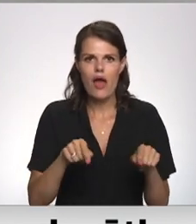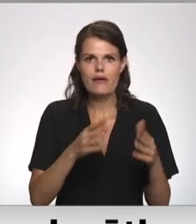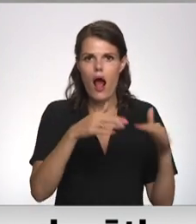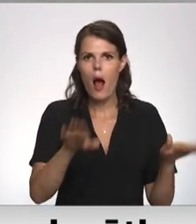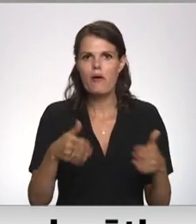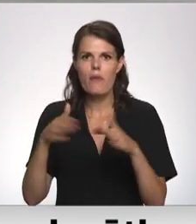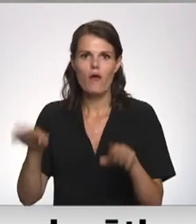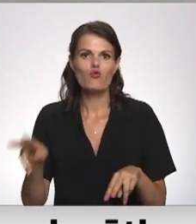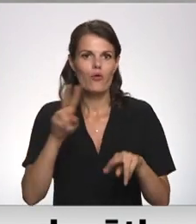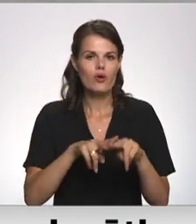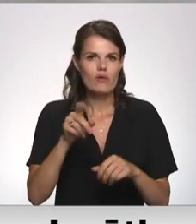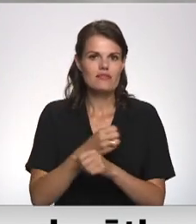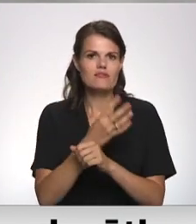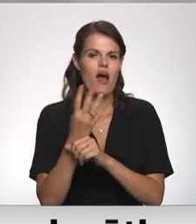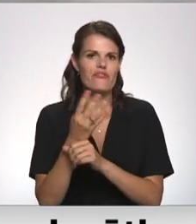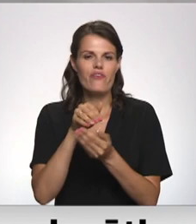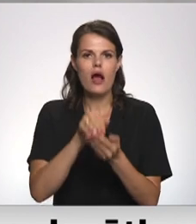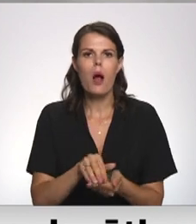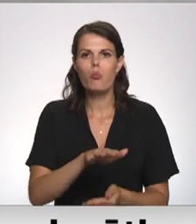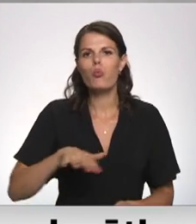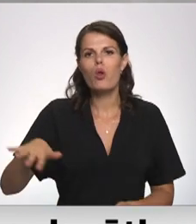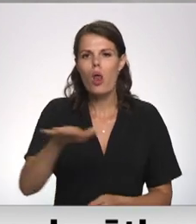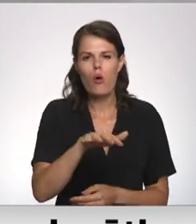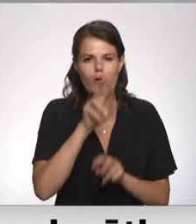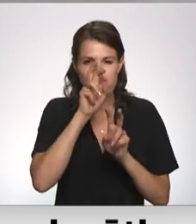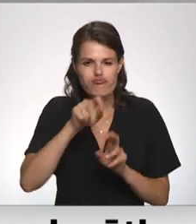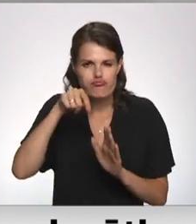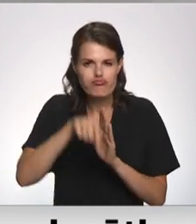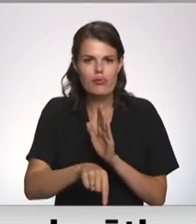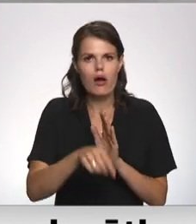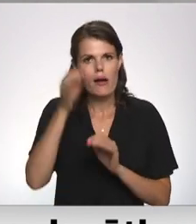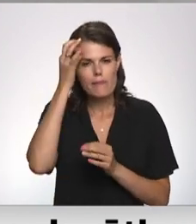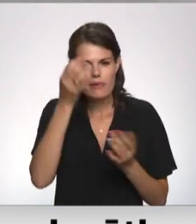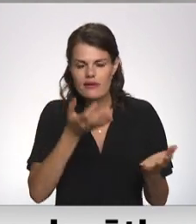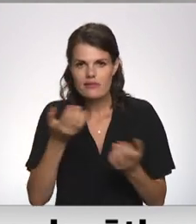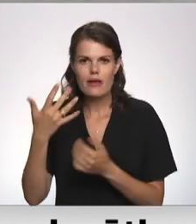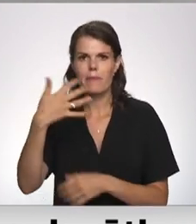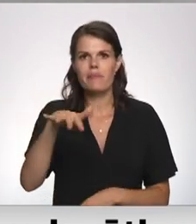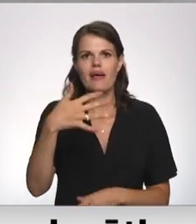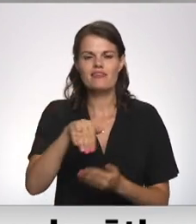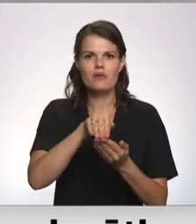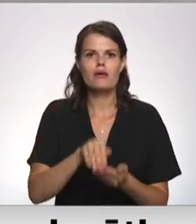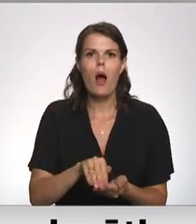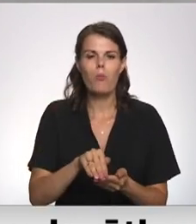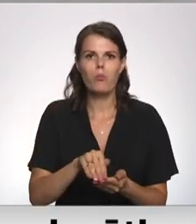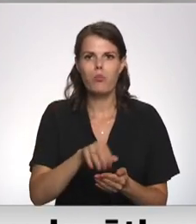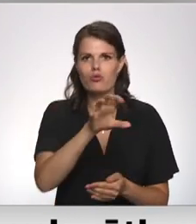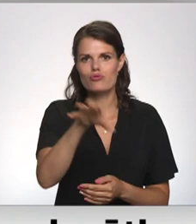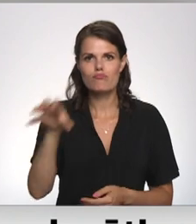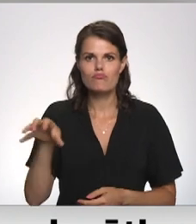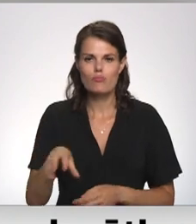ansamblē esošajā Skandināvu kapu laukā arheologi precizēja aptuveni 50 kapu uzkalniņu izvietojumu un to